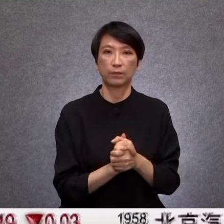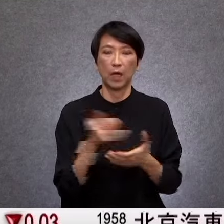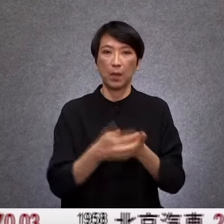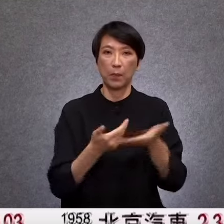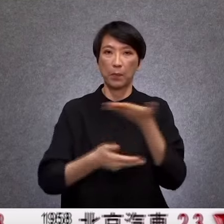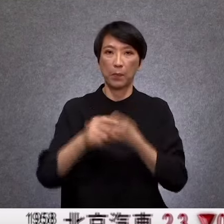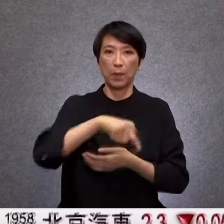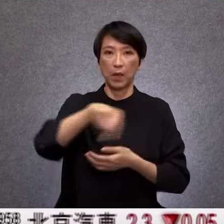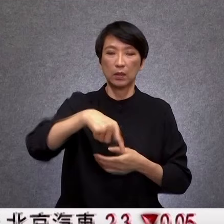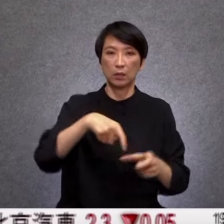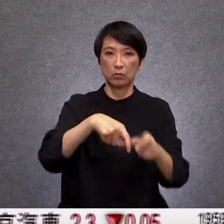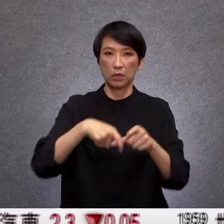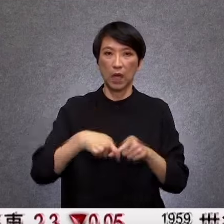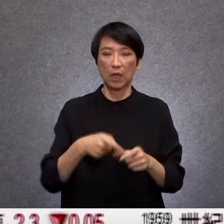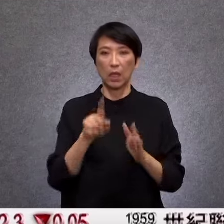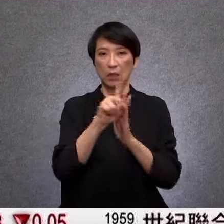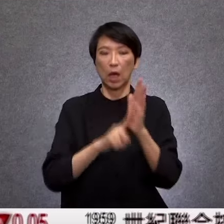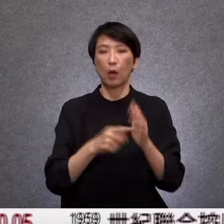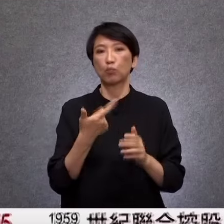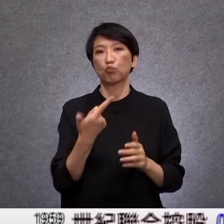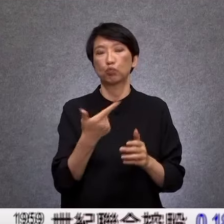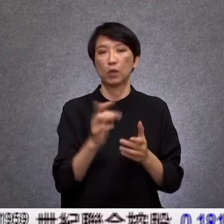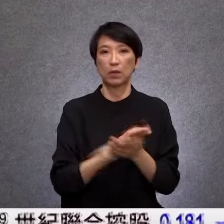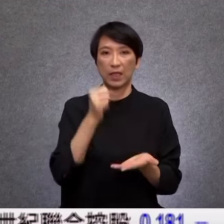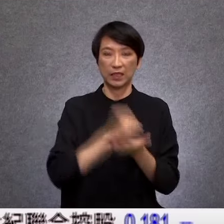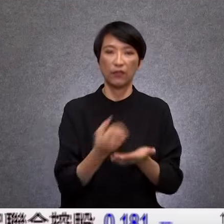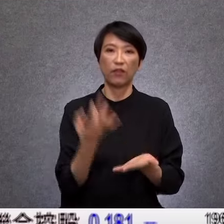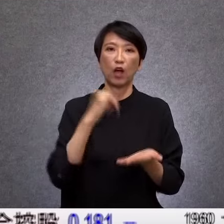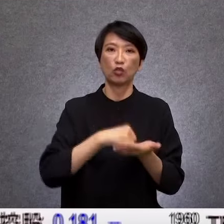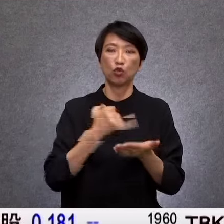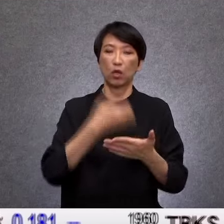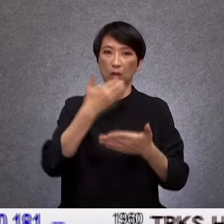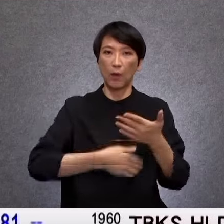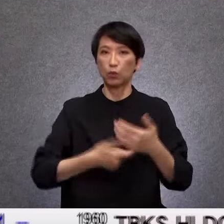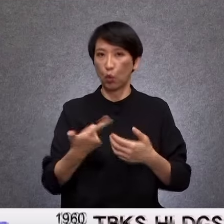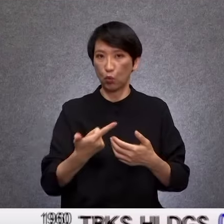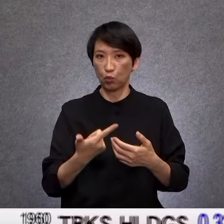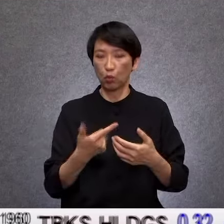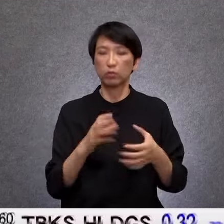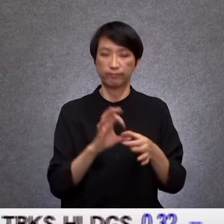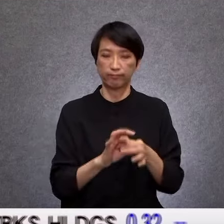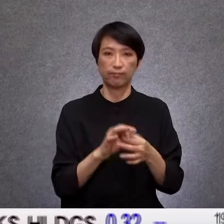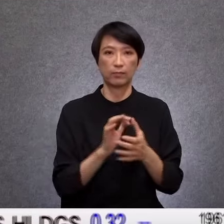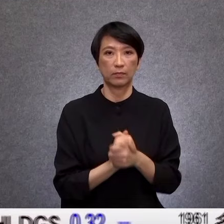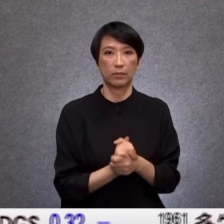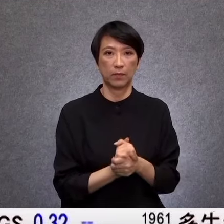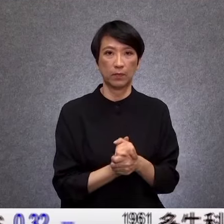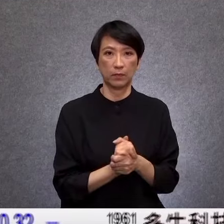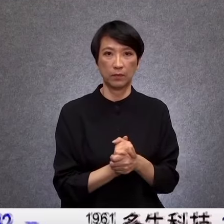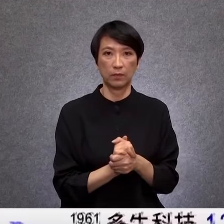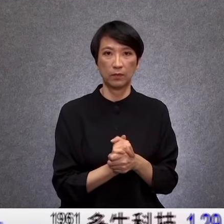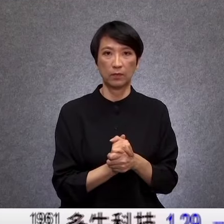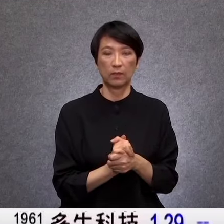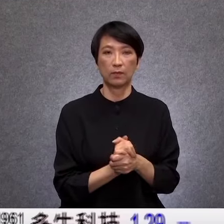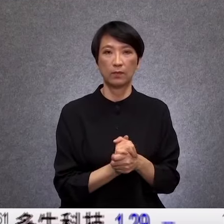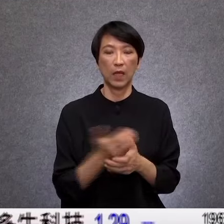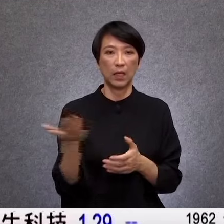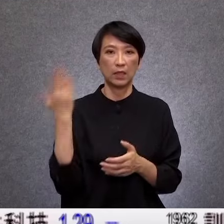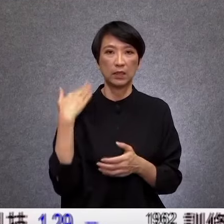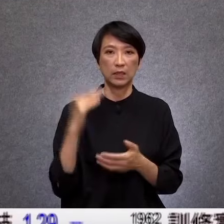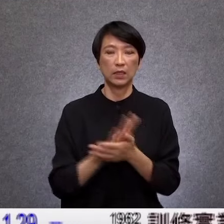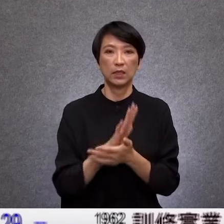差，因此我哋賣地收入少咗好多咧。另外咧，印花税咧亦都少咗好多，主要係呢個原